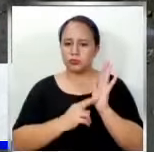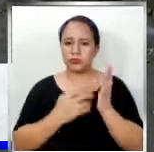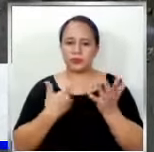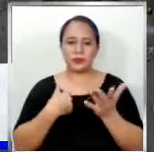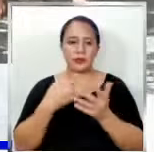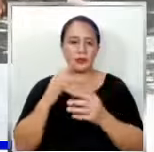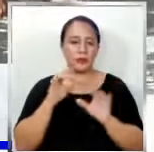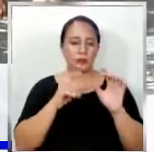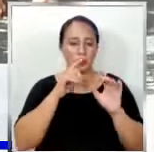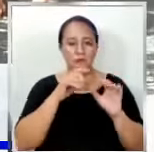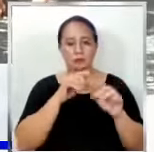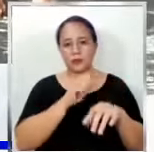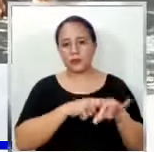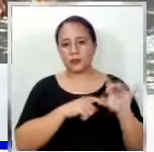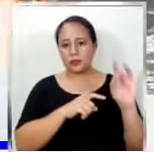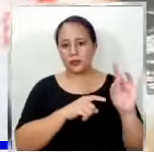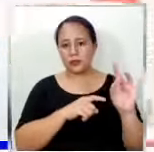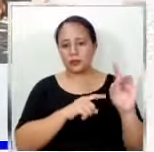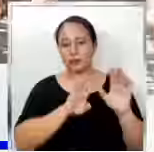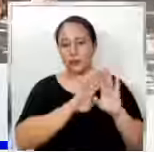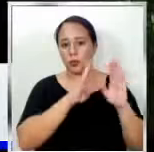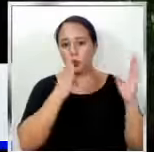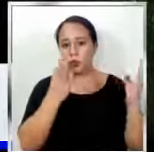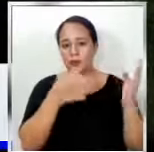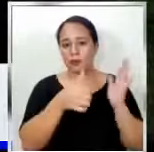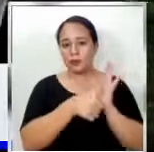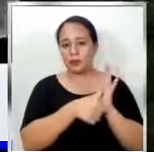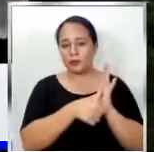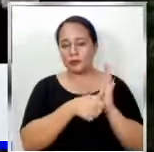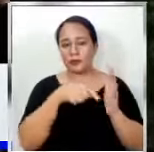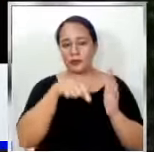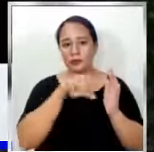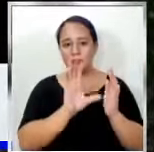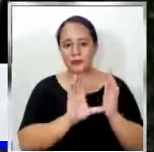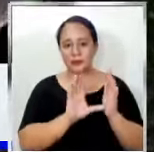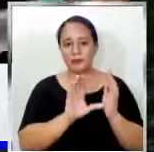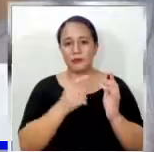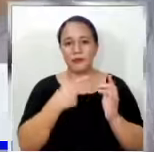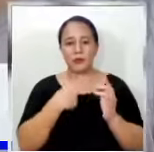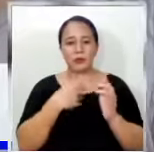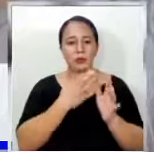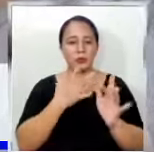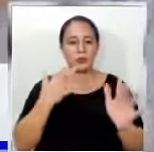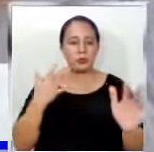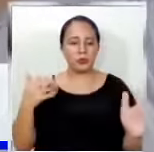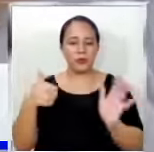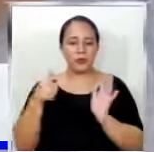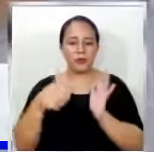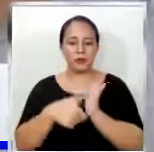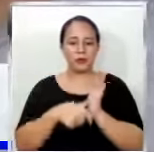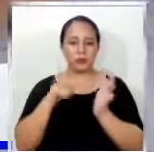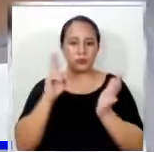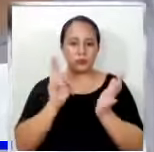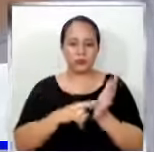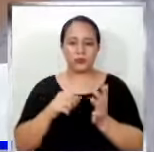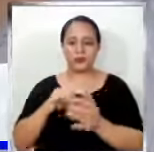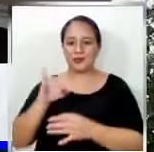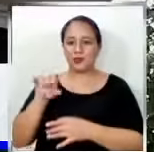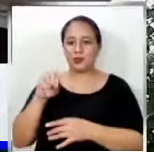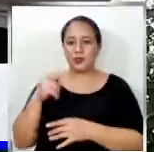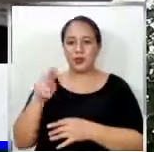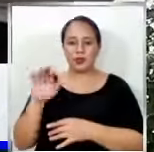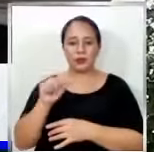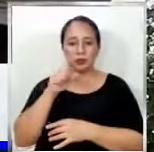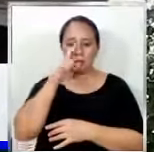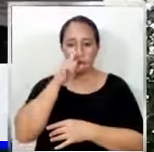umaga, sakto sa pagbubukas ng COMELEC Quezon City, pumila para sa voter registration si Joanna, 31 years old na,